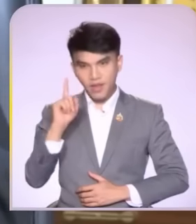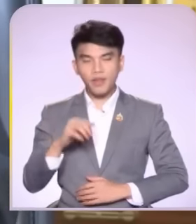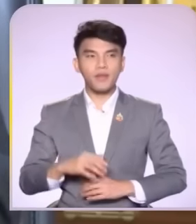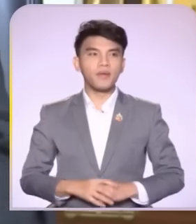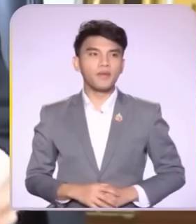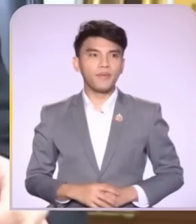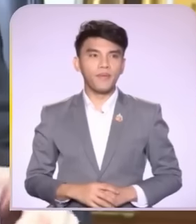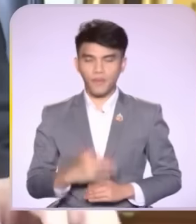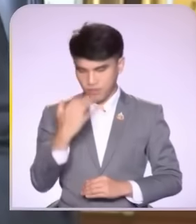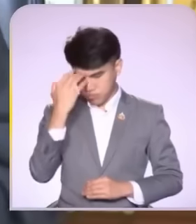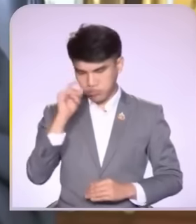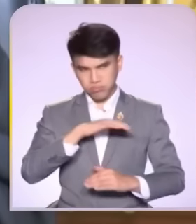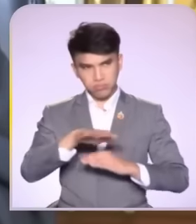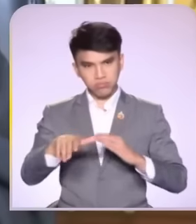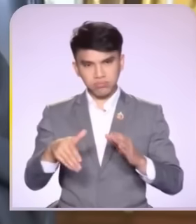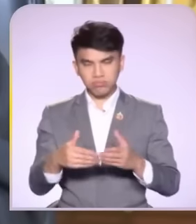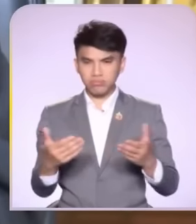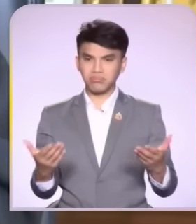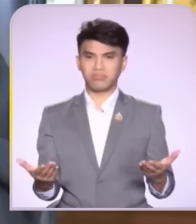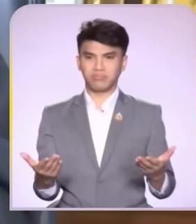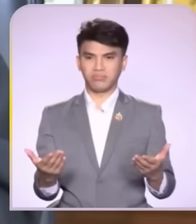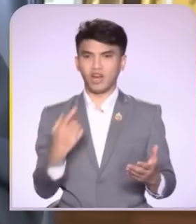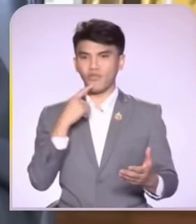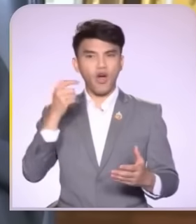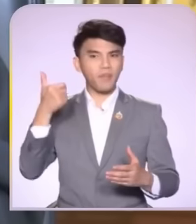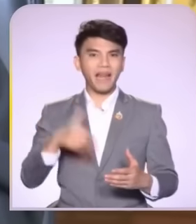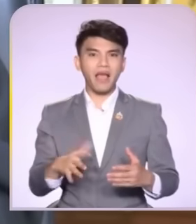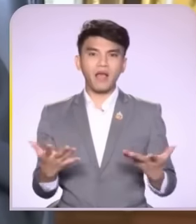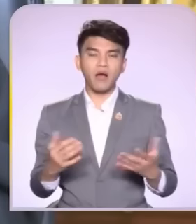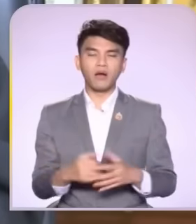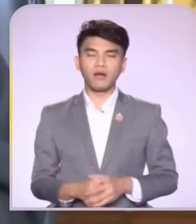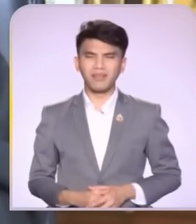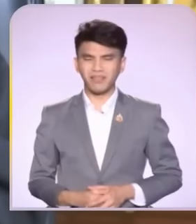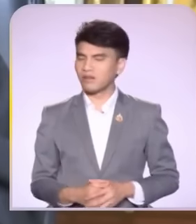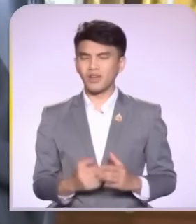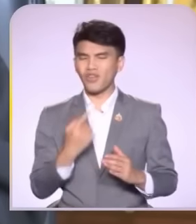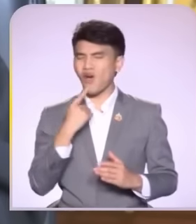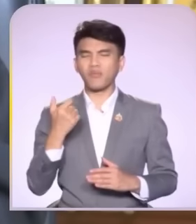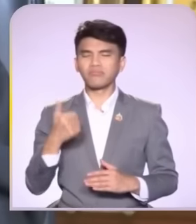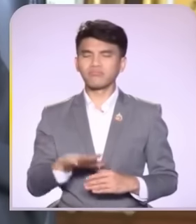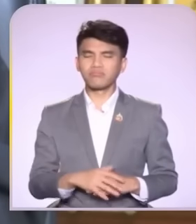เพราะว่าหลายคนบอกว่าเอ๊ะเอาผิดไม่ได้เหรอคุณกบไมโครเมื่อกี้บอกเอาผิดไม่ได้หรอก